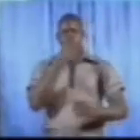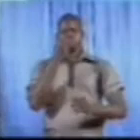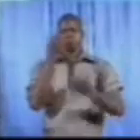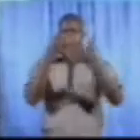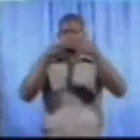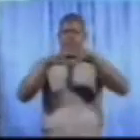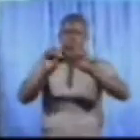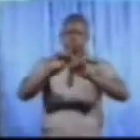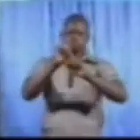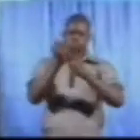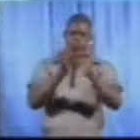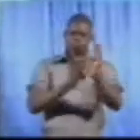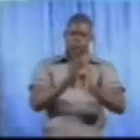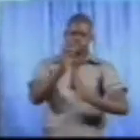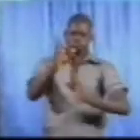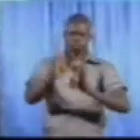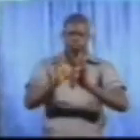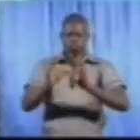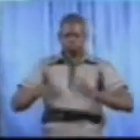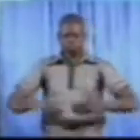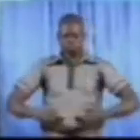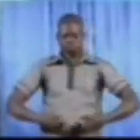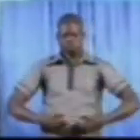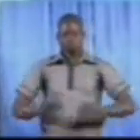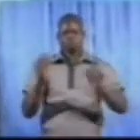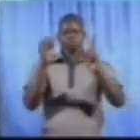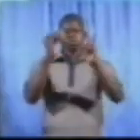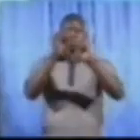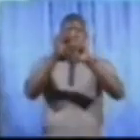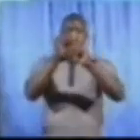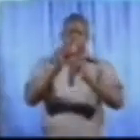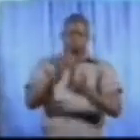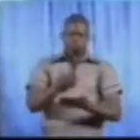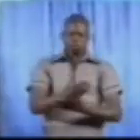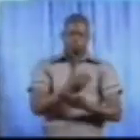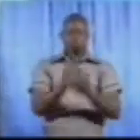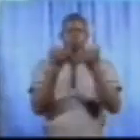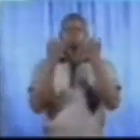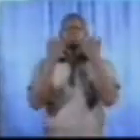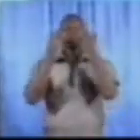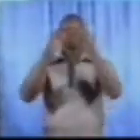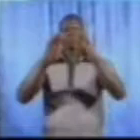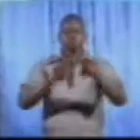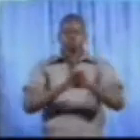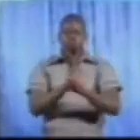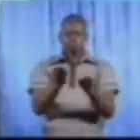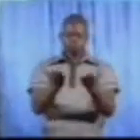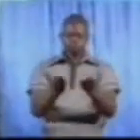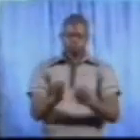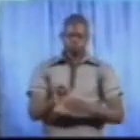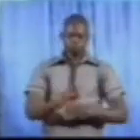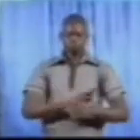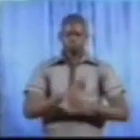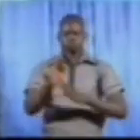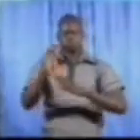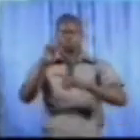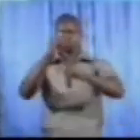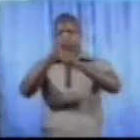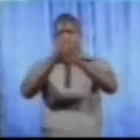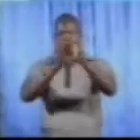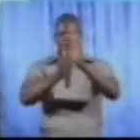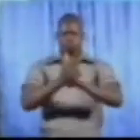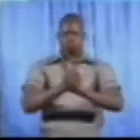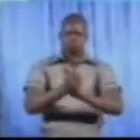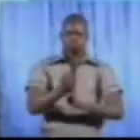insertion socio-professionnelle des jeunes ?». L'objectif est de recueillir des informations sur les besoins de formation de main-d'œuvre qualifiée